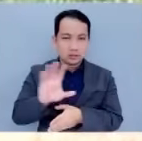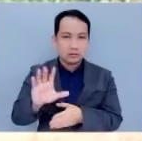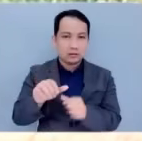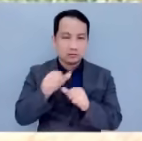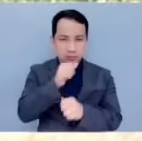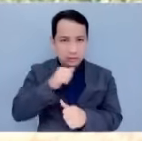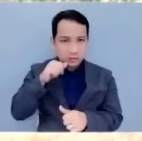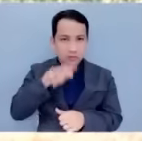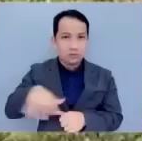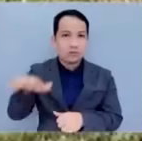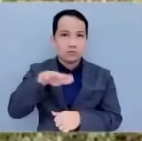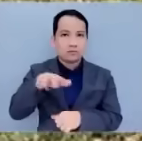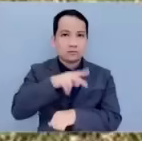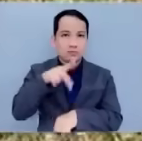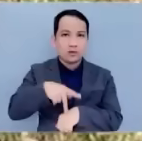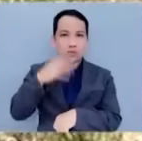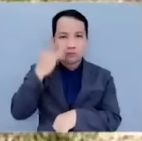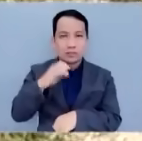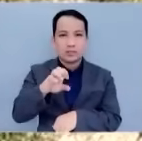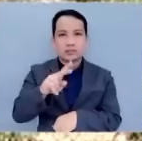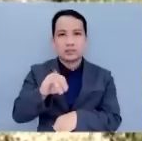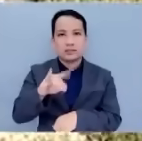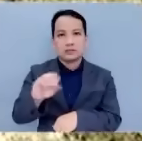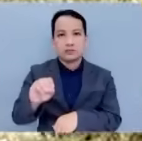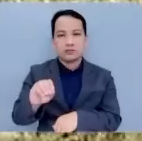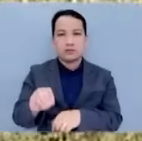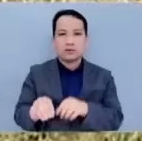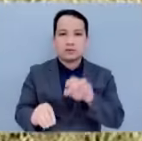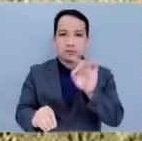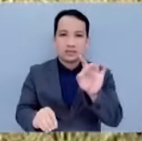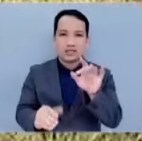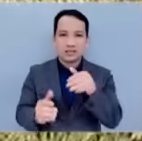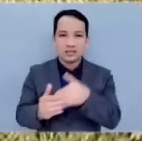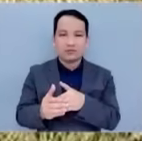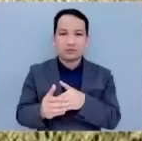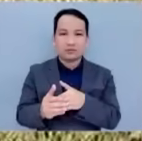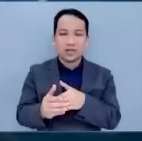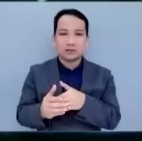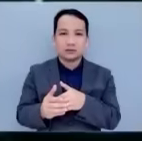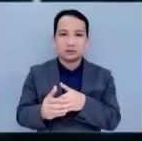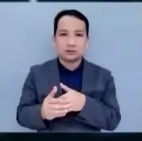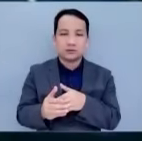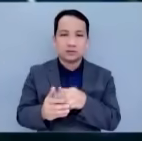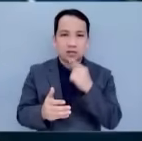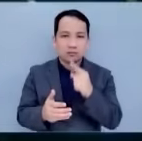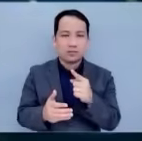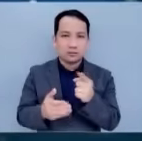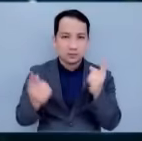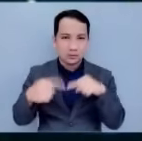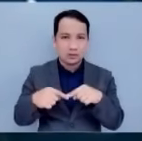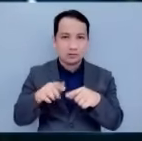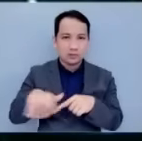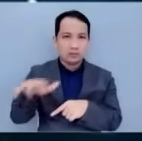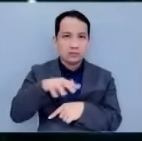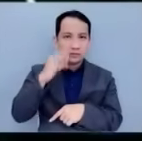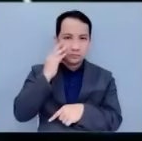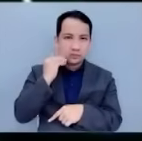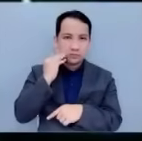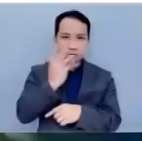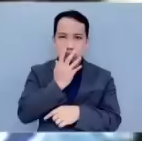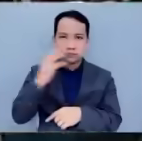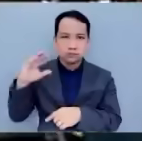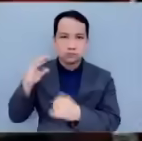bansa dahil sa El Nino. Halos 8,000 magsasaka naman ang apektado. Kaya naman sa gitna ng nararanasang matinding